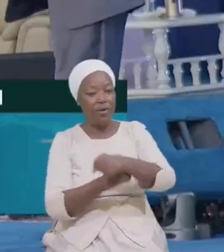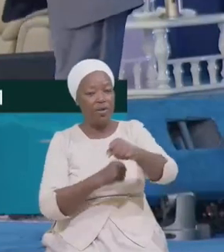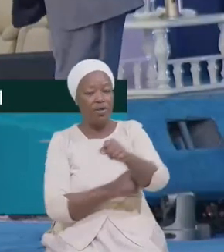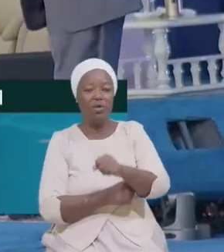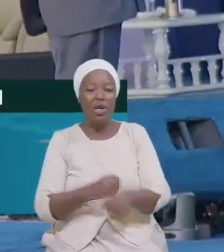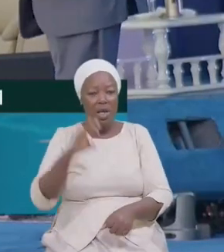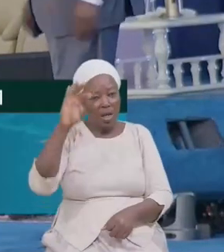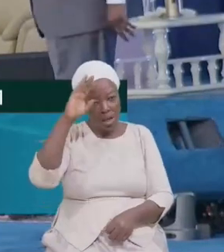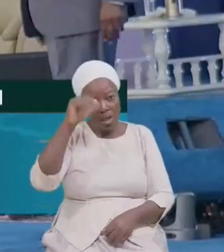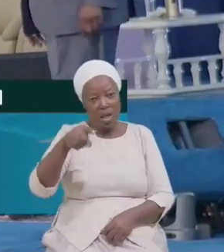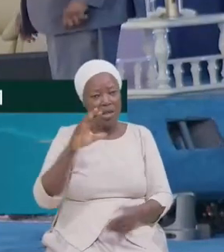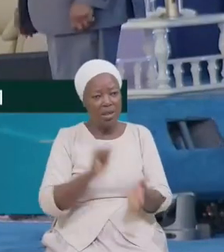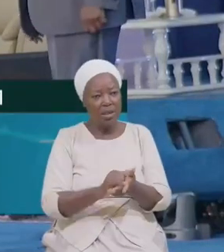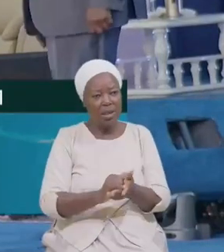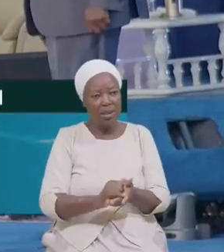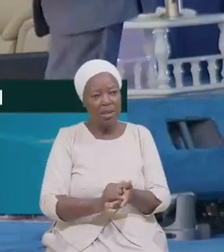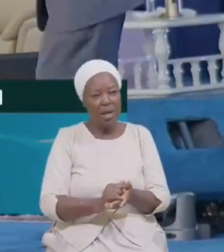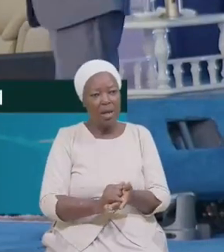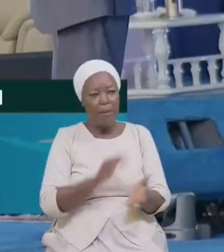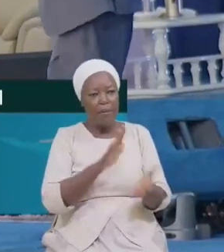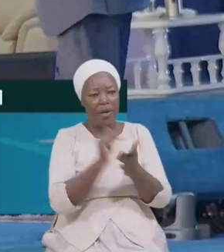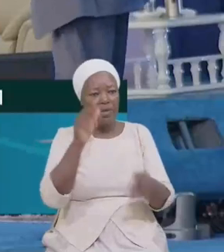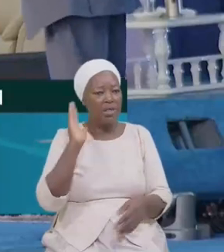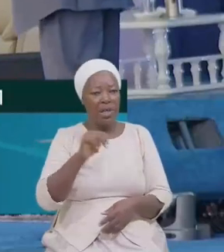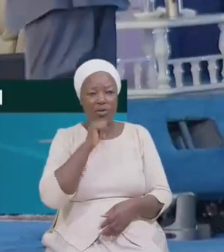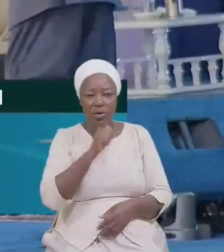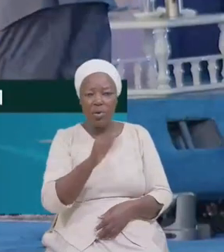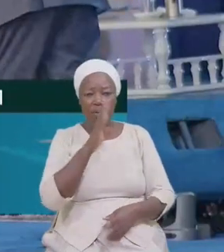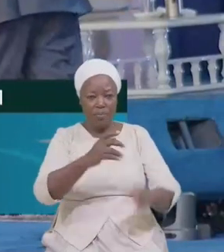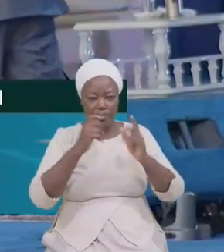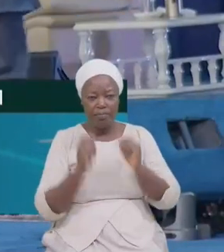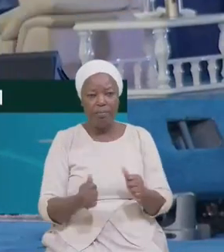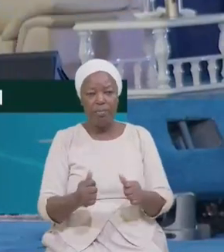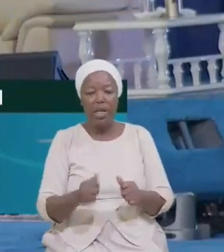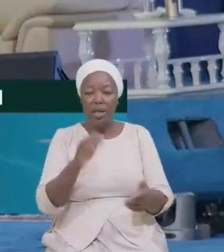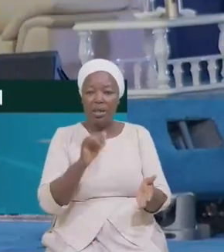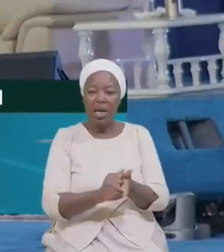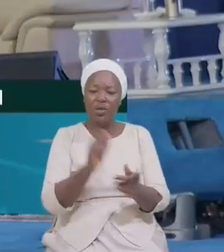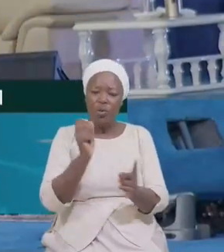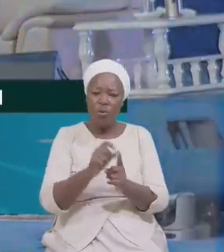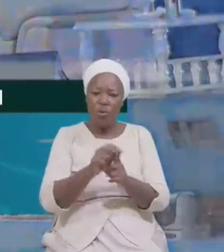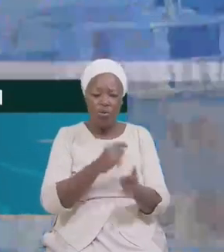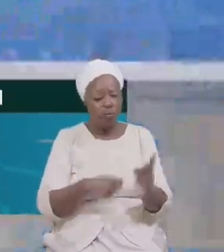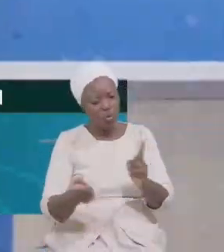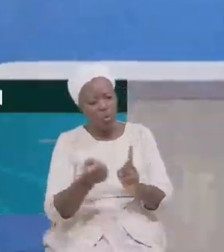prendra pour appui n'aura point hâte de fuir. Alors, ce mot pierre angulaire ou cette expression,